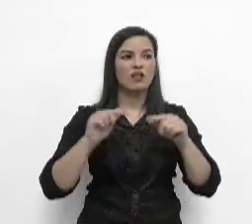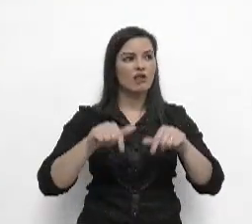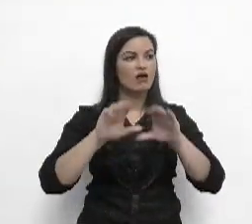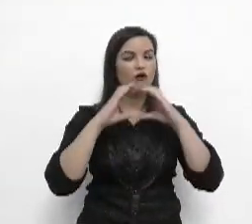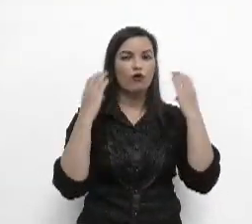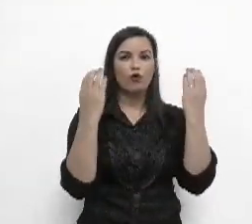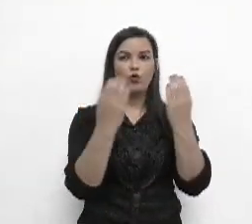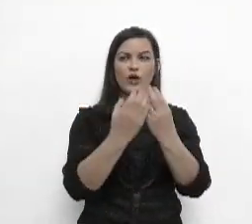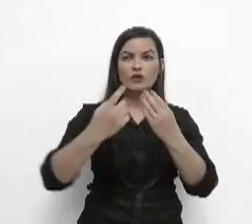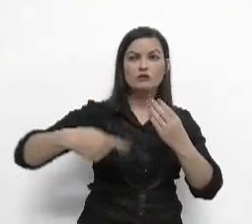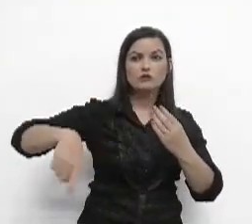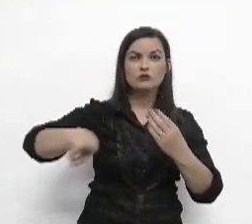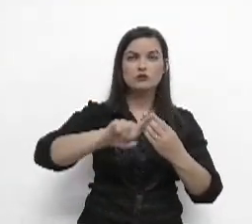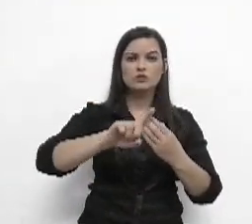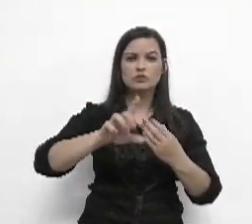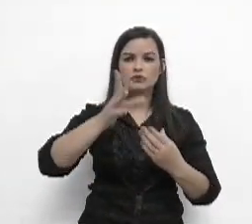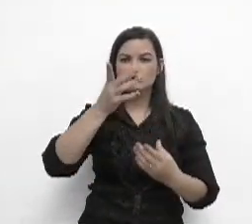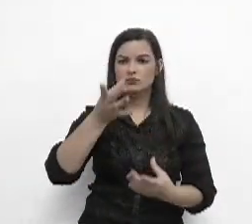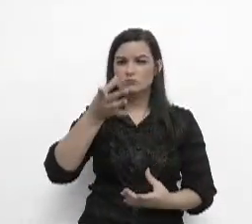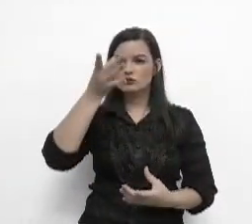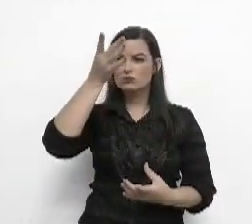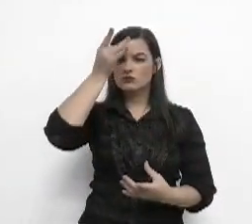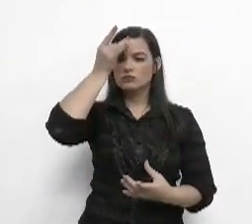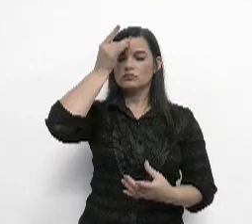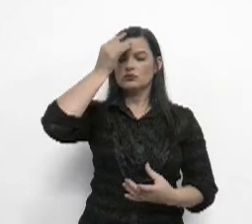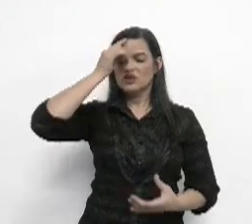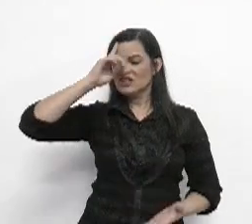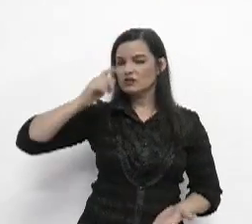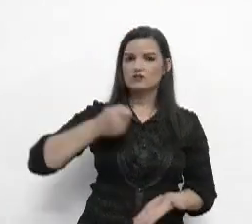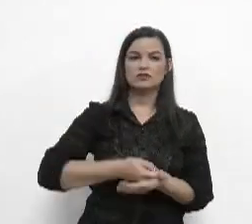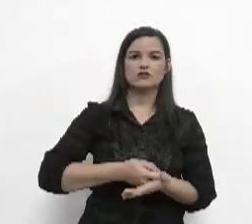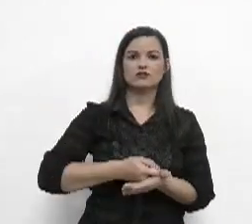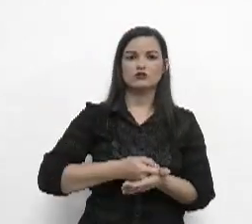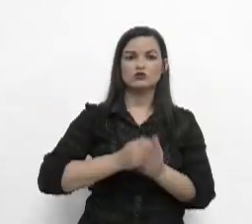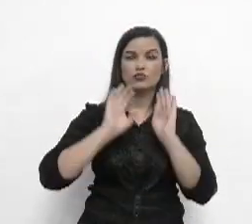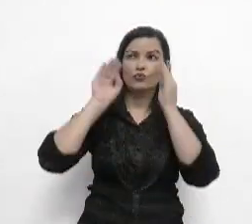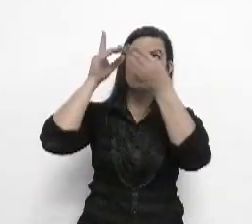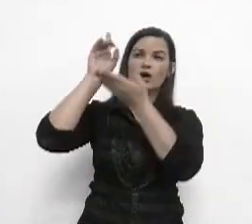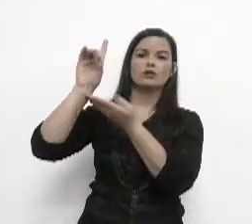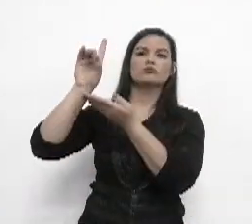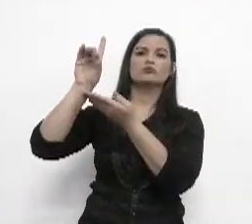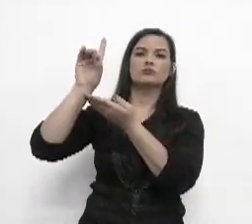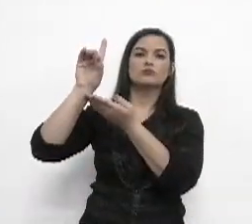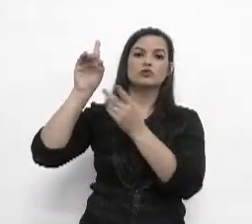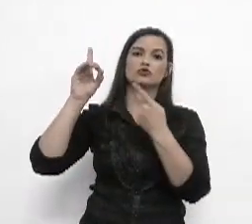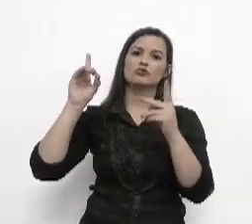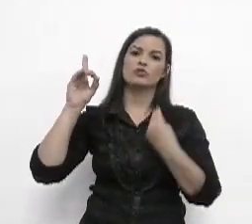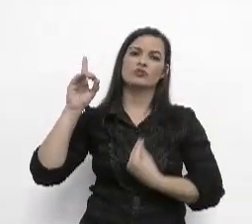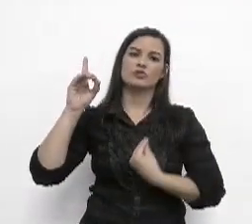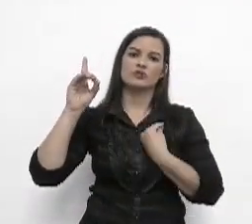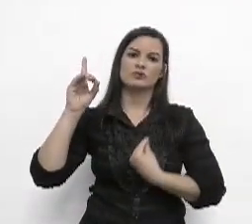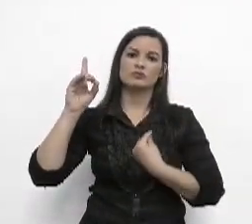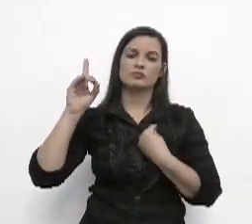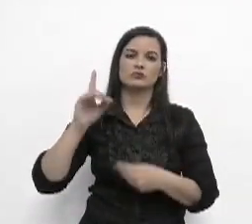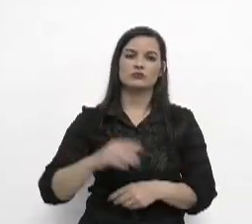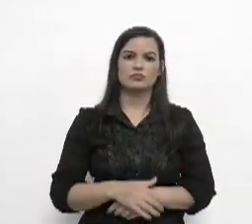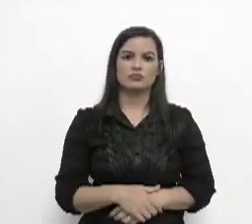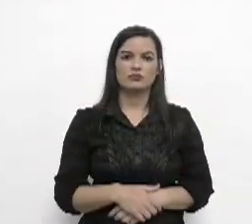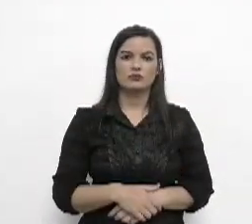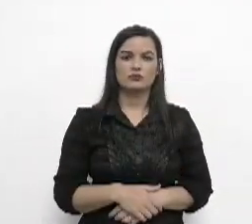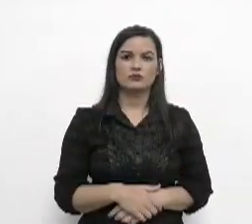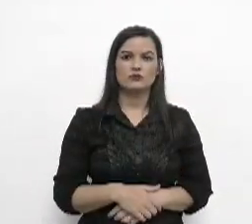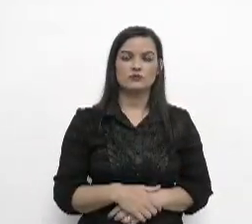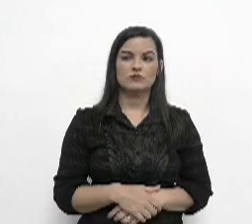os irmãos possam decidir realmente focar as suas vidas em Deus. 하나님께 집중과 우리의 삶의 단절은 상관관계가